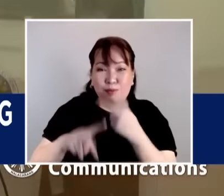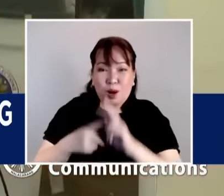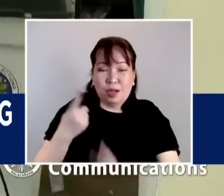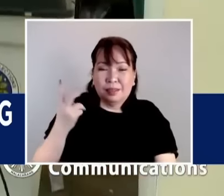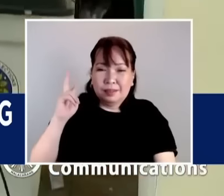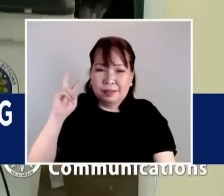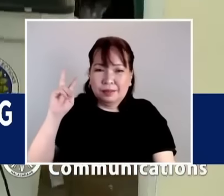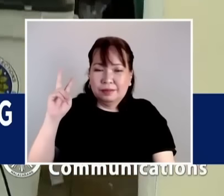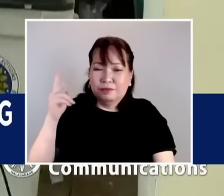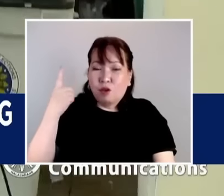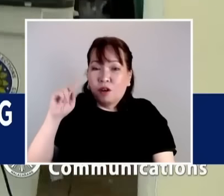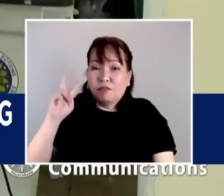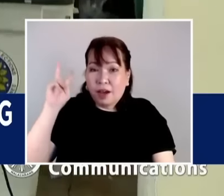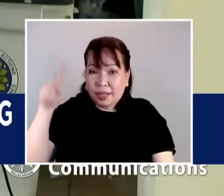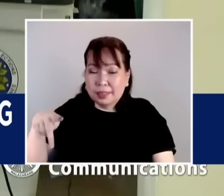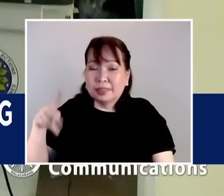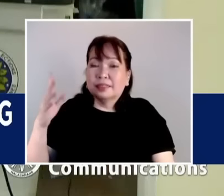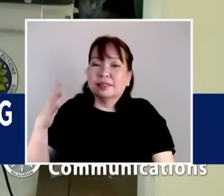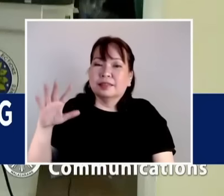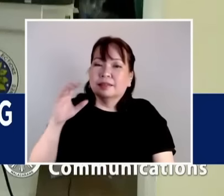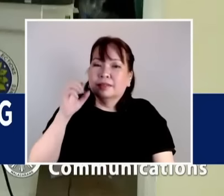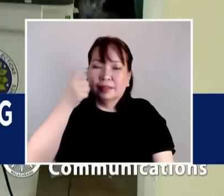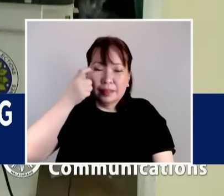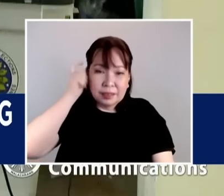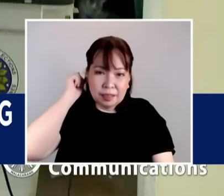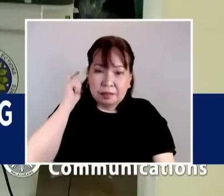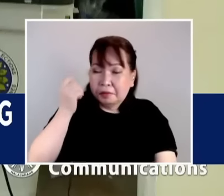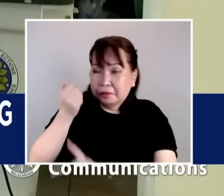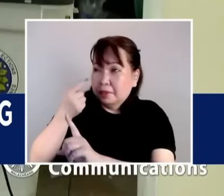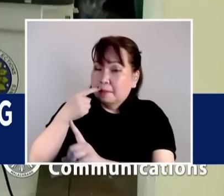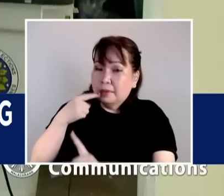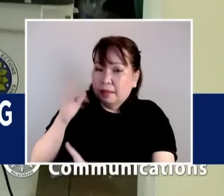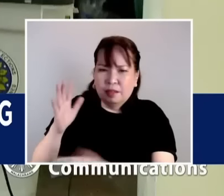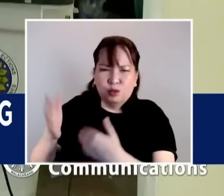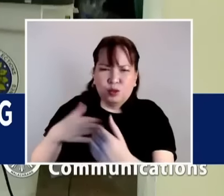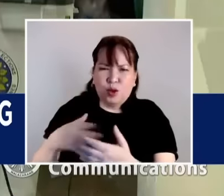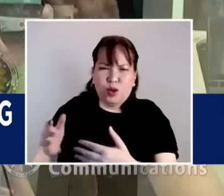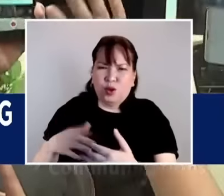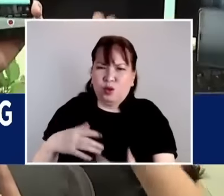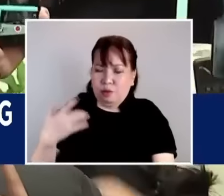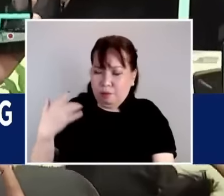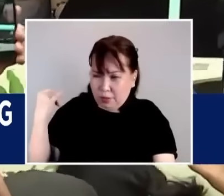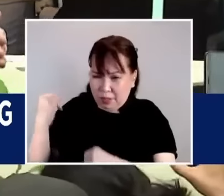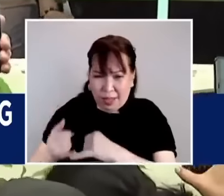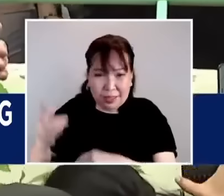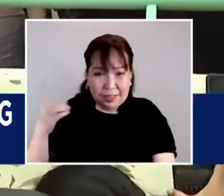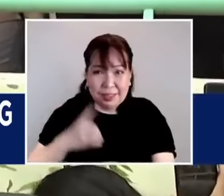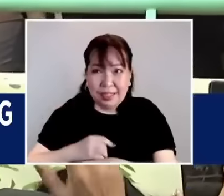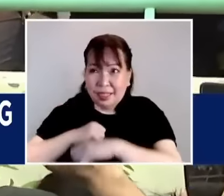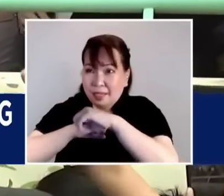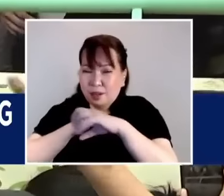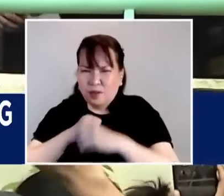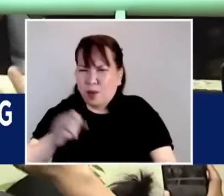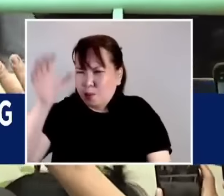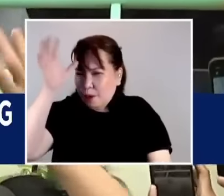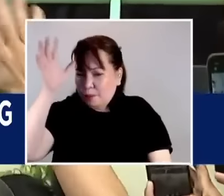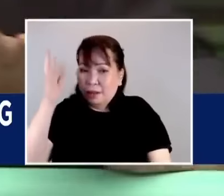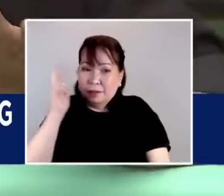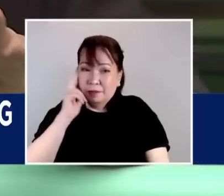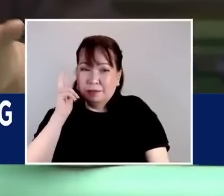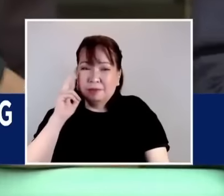Duterte. Aniya, hindi masama ang kanyang loob kahit pa hanggang sa huling panahon ng kampanya. Hindi inendorso ng kanyang amang